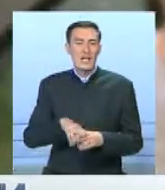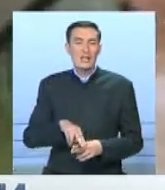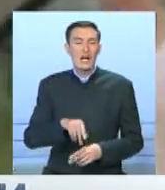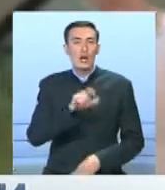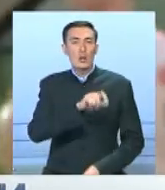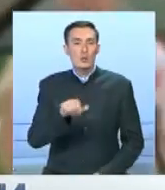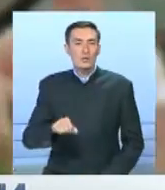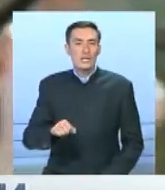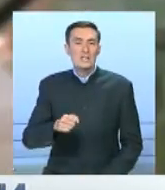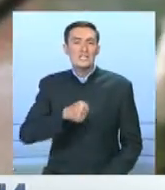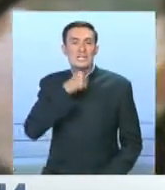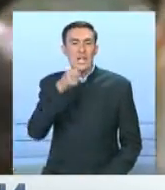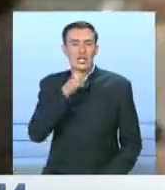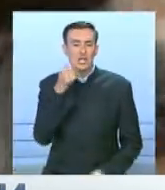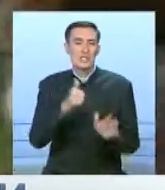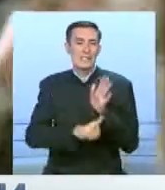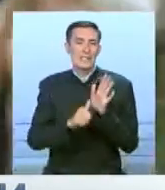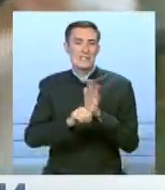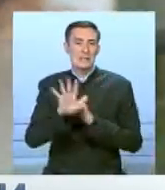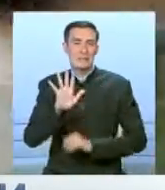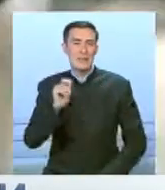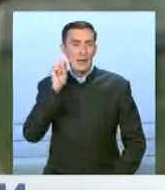люди старше 65 лет.